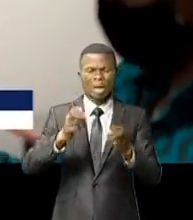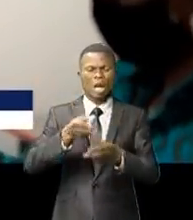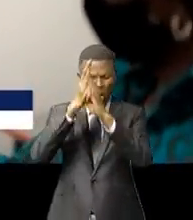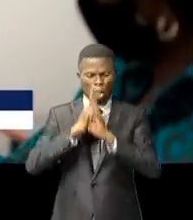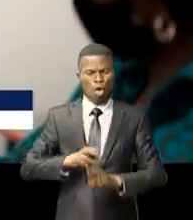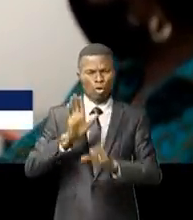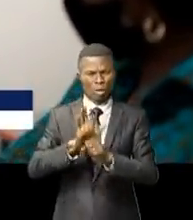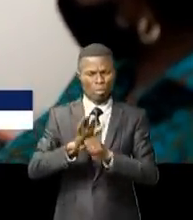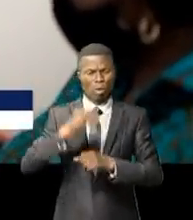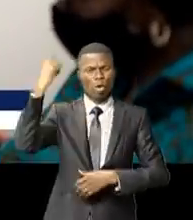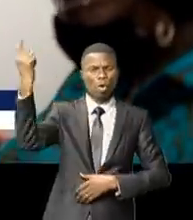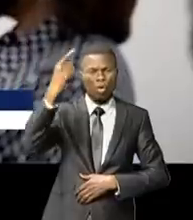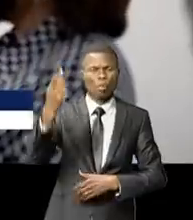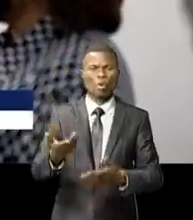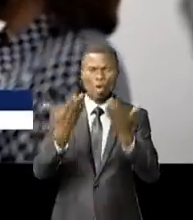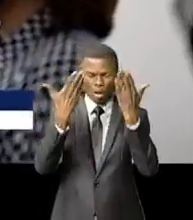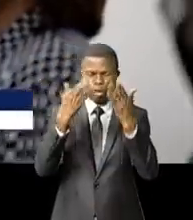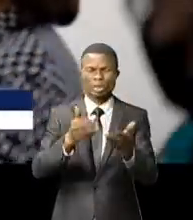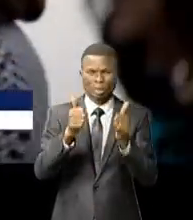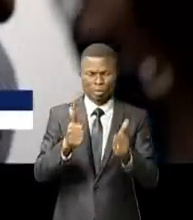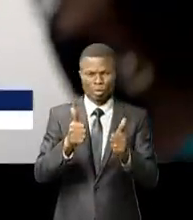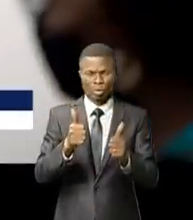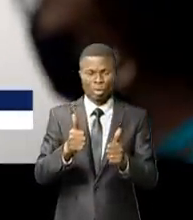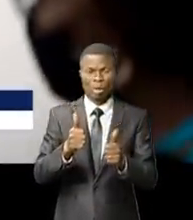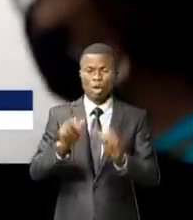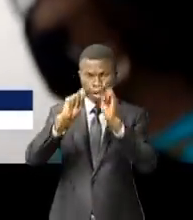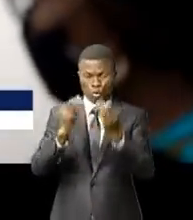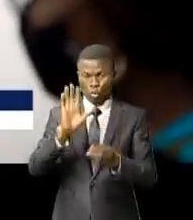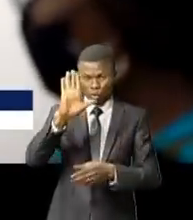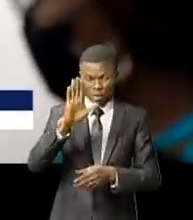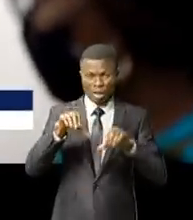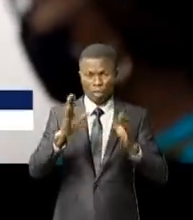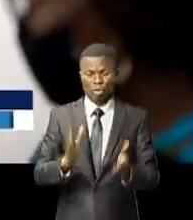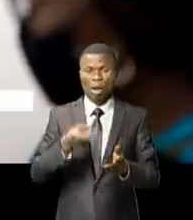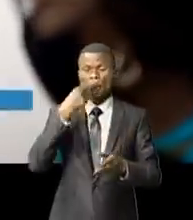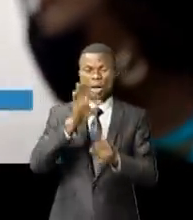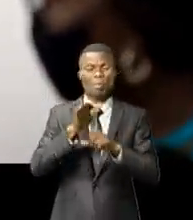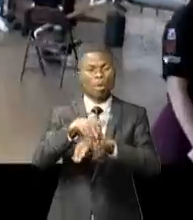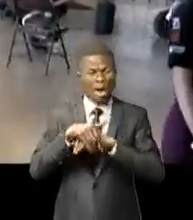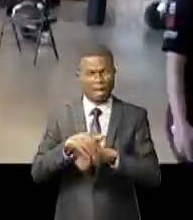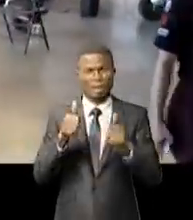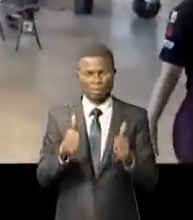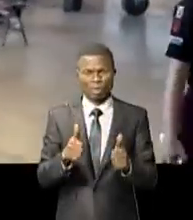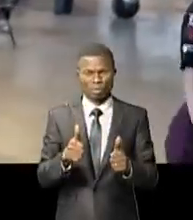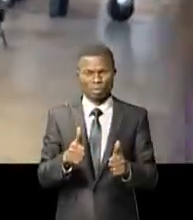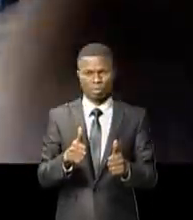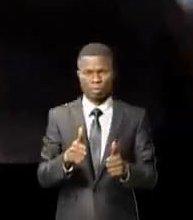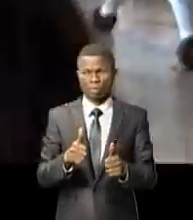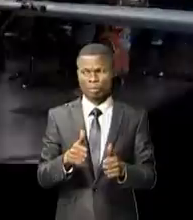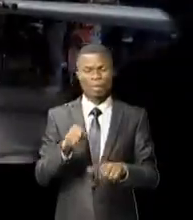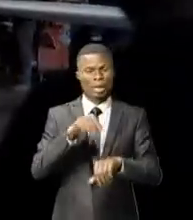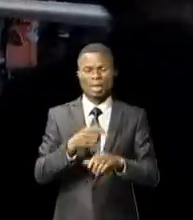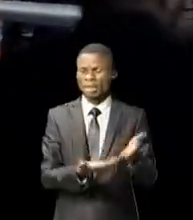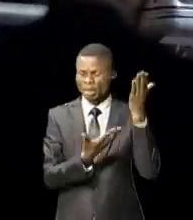donner de bonnes études. Et surtout, entre vous, parlez-vous plus en anglais. C'est très important. Le précieux moment